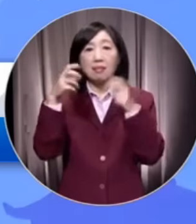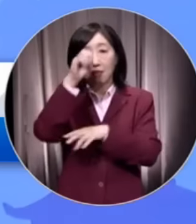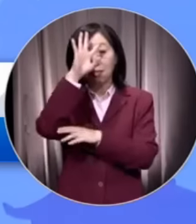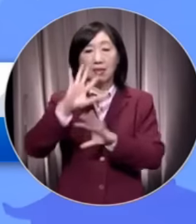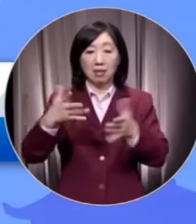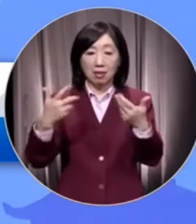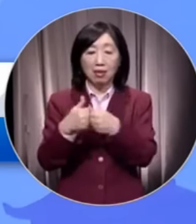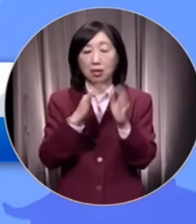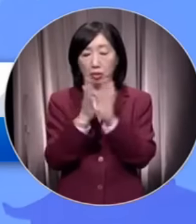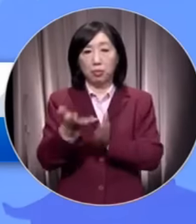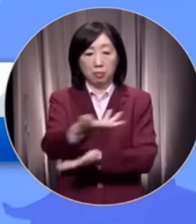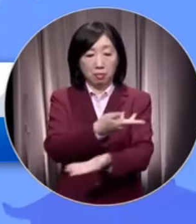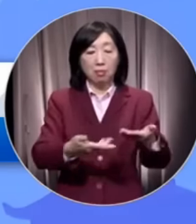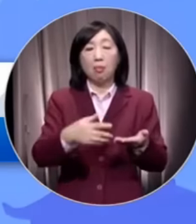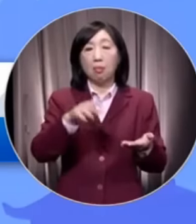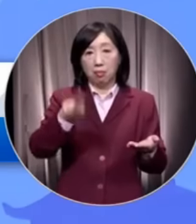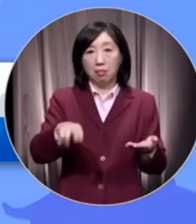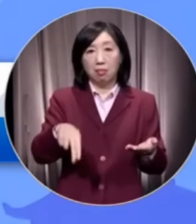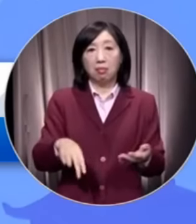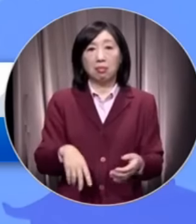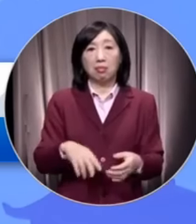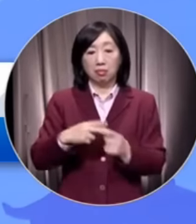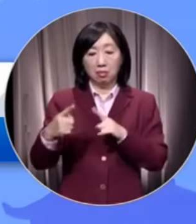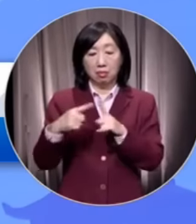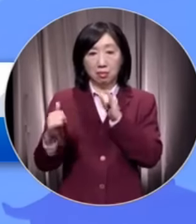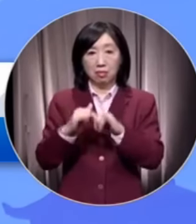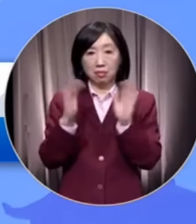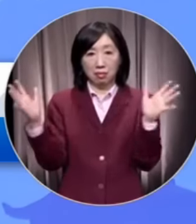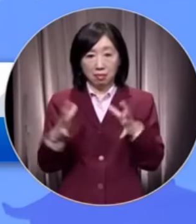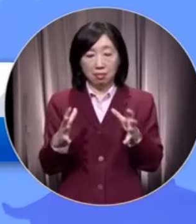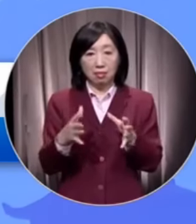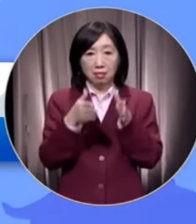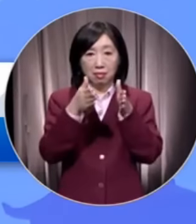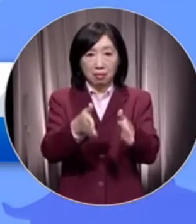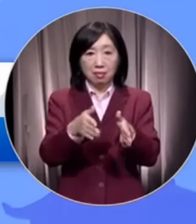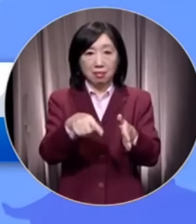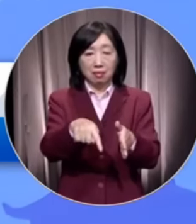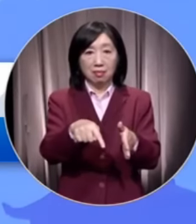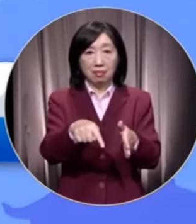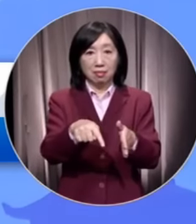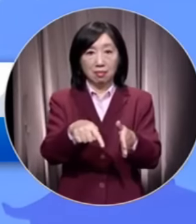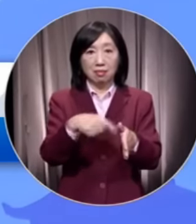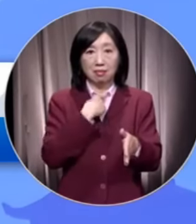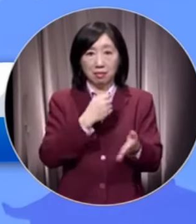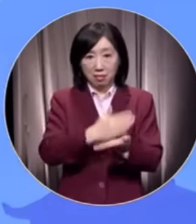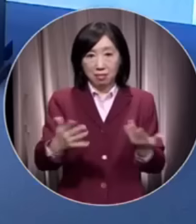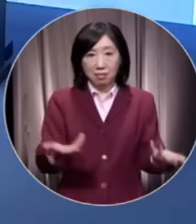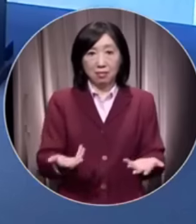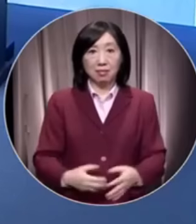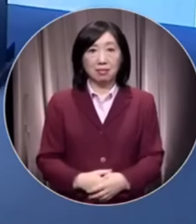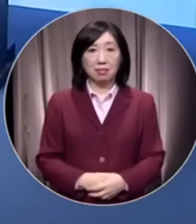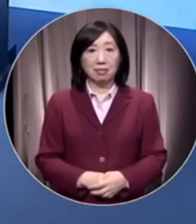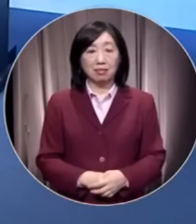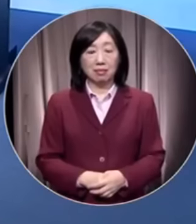国会沟通，我会跟着人民大家一起来面对这个我们共同要解决的挑战。